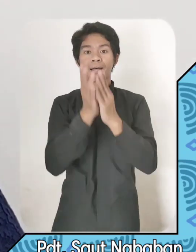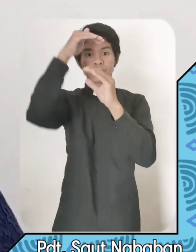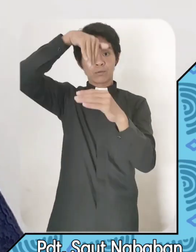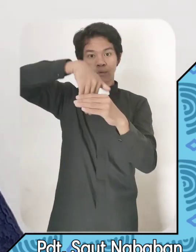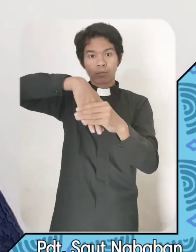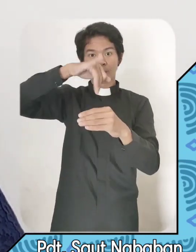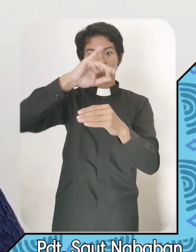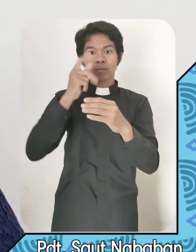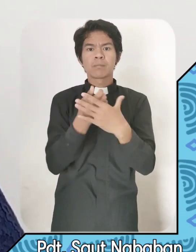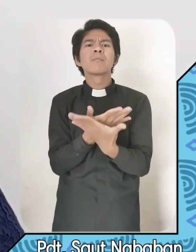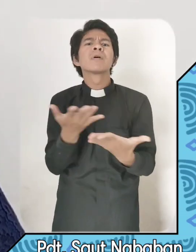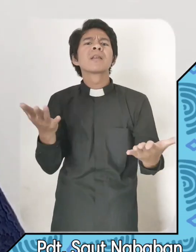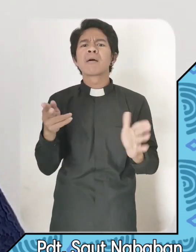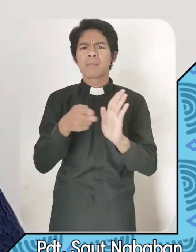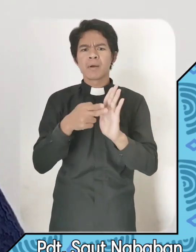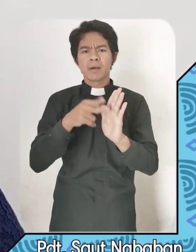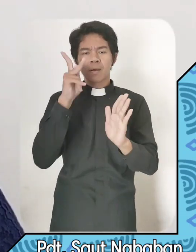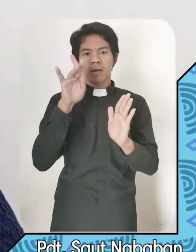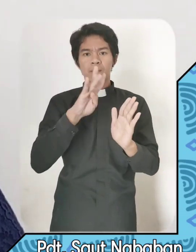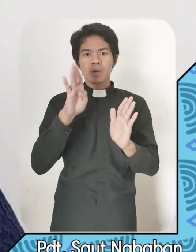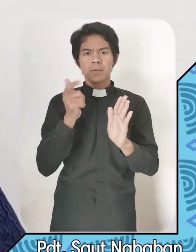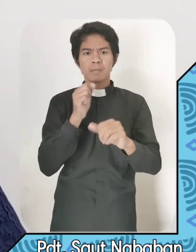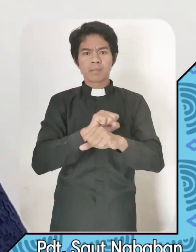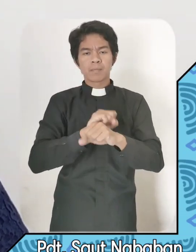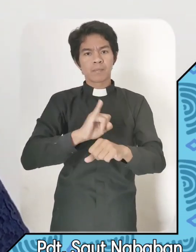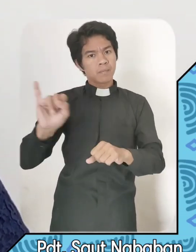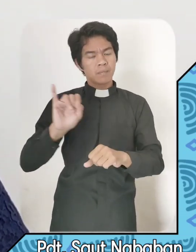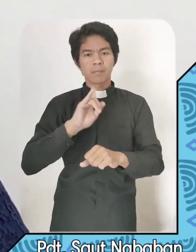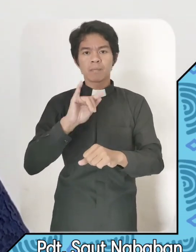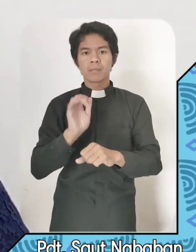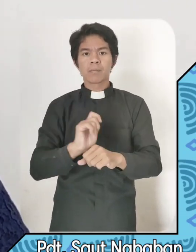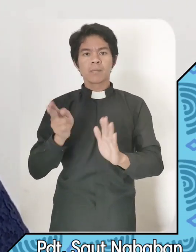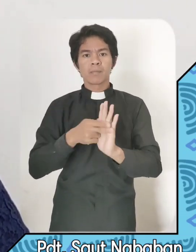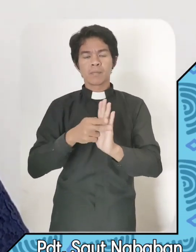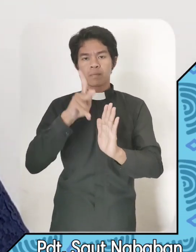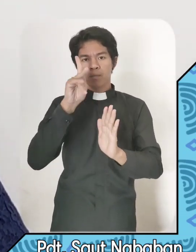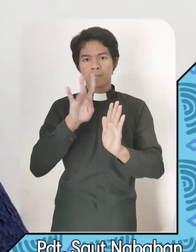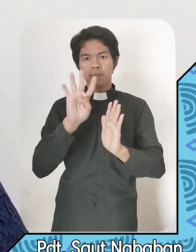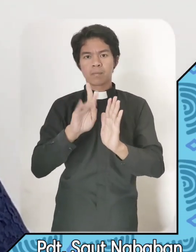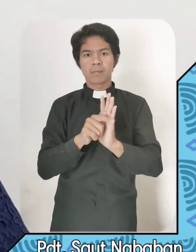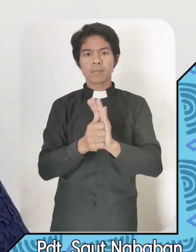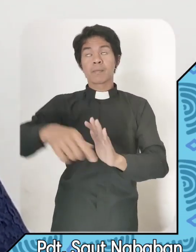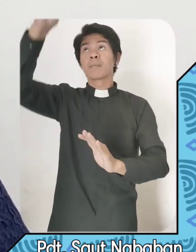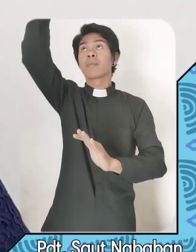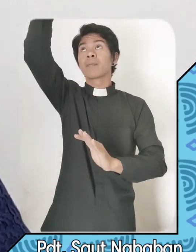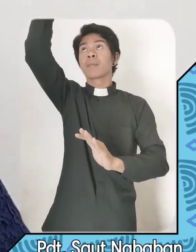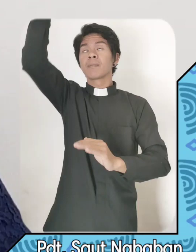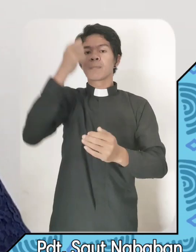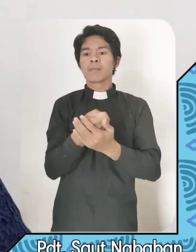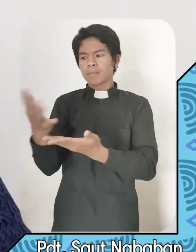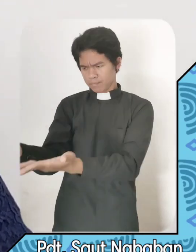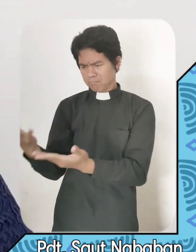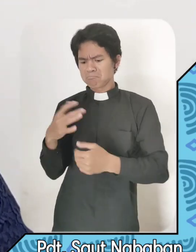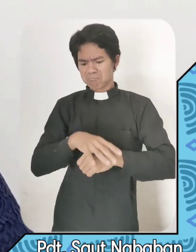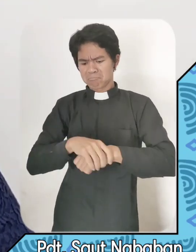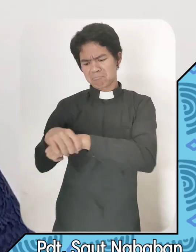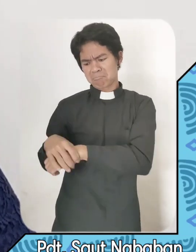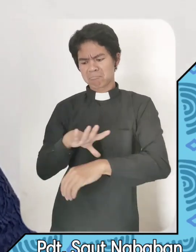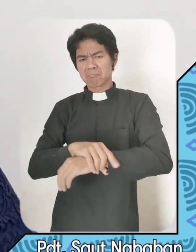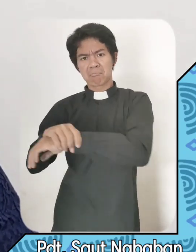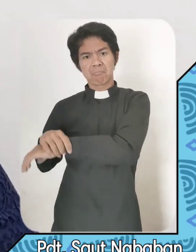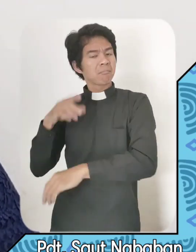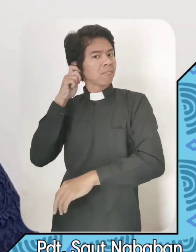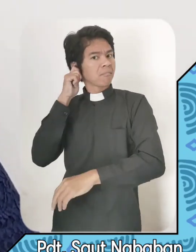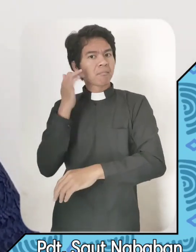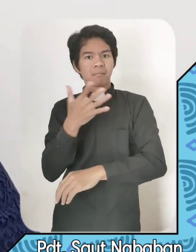atau pusat. Kenapa HKBP melakukannya? Karena HKBP menyadari Allah sendiri sudah mengikutsertakan